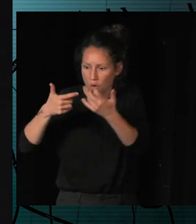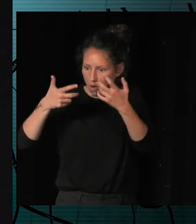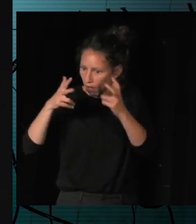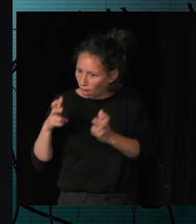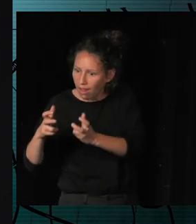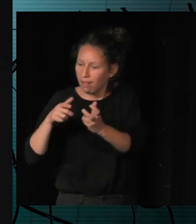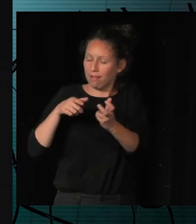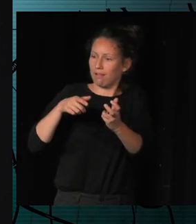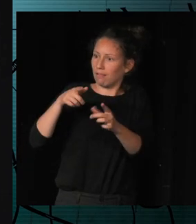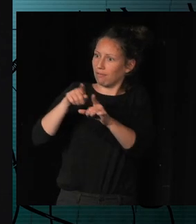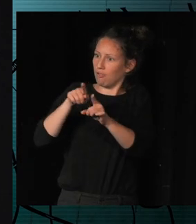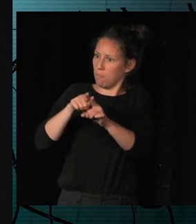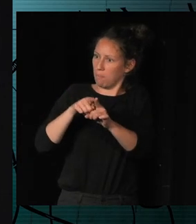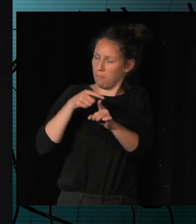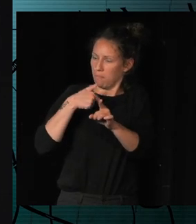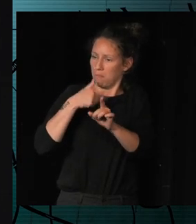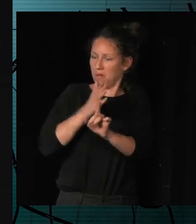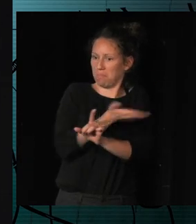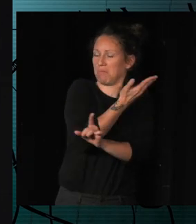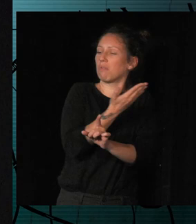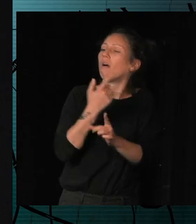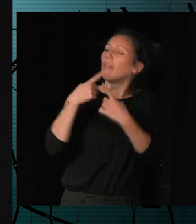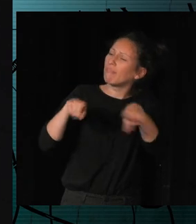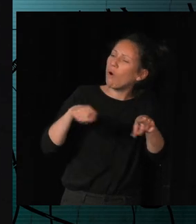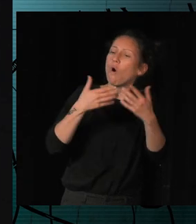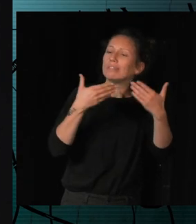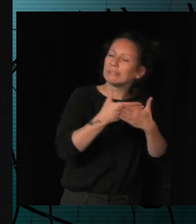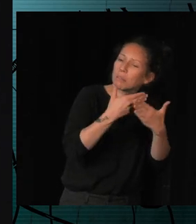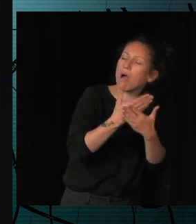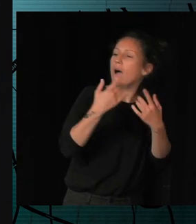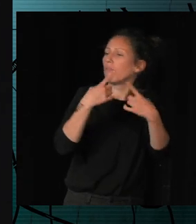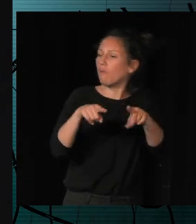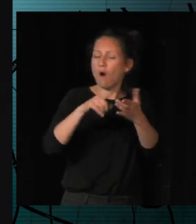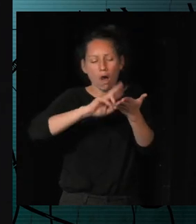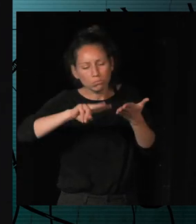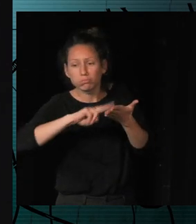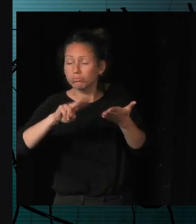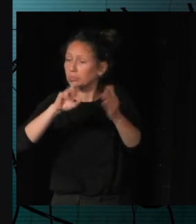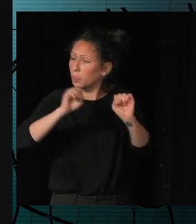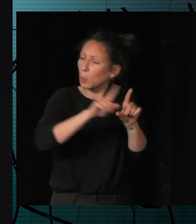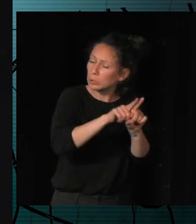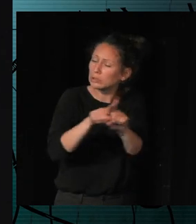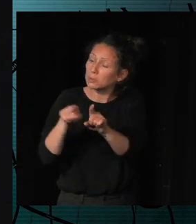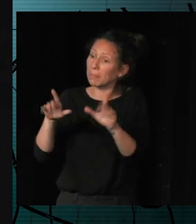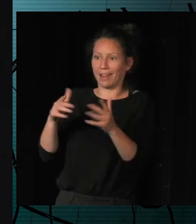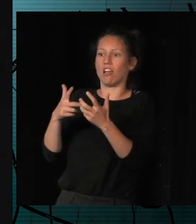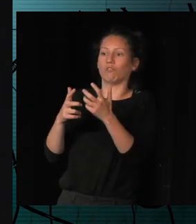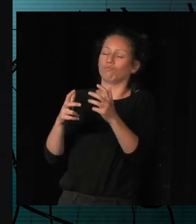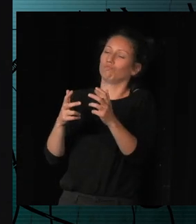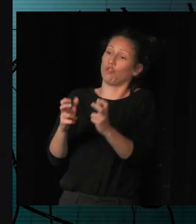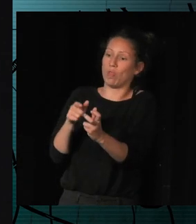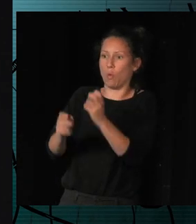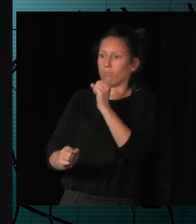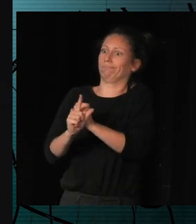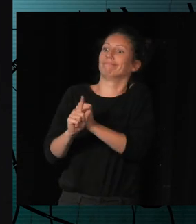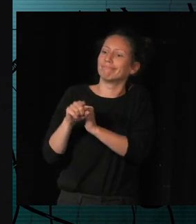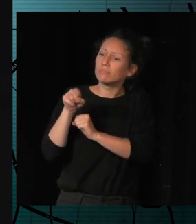proposition alternative à ce qu'on peut avoir avec le cinéma avec la littérature ou autre et à titre personnel bah silentil c'est c'est ma